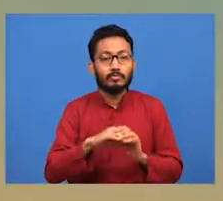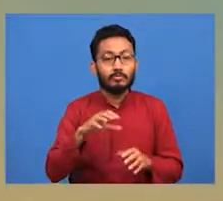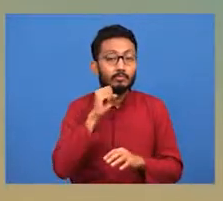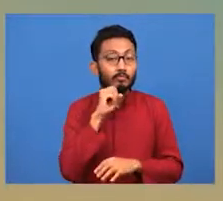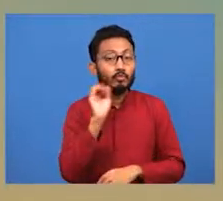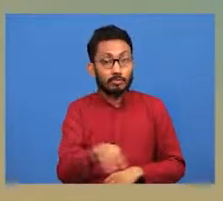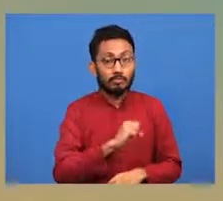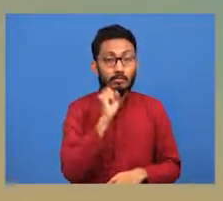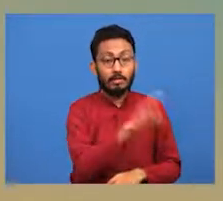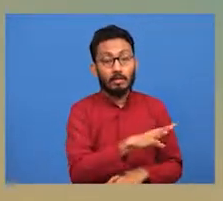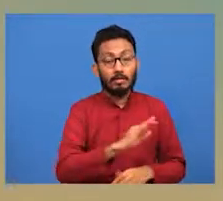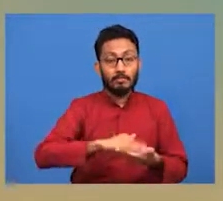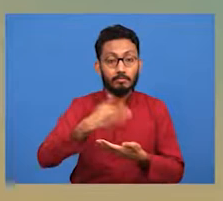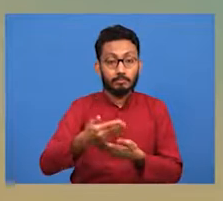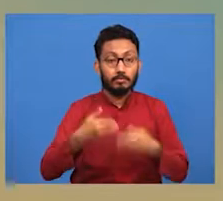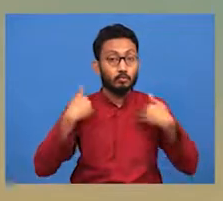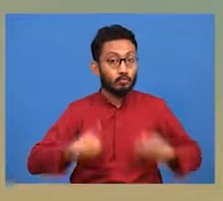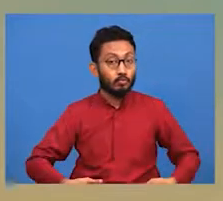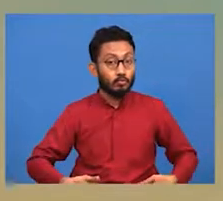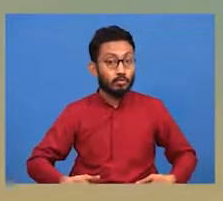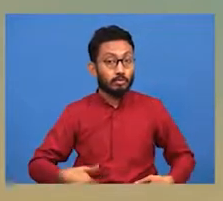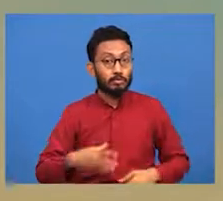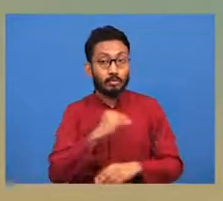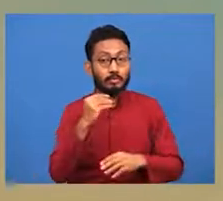melipat baju dan mengemas alat permainan.